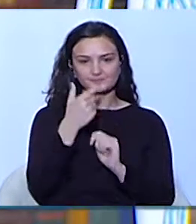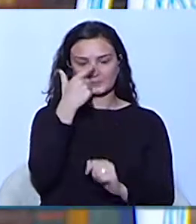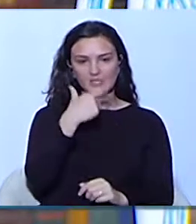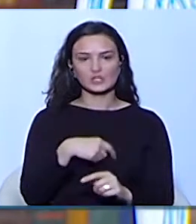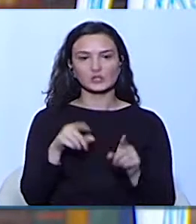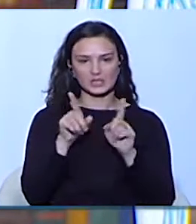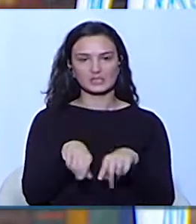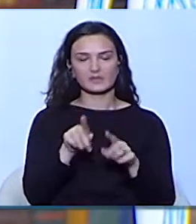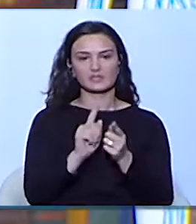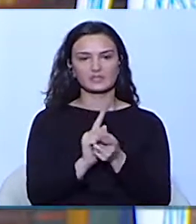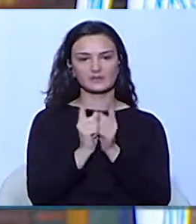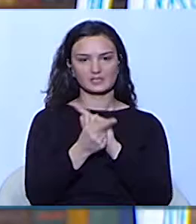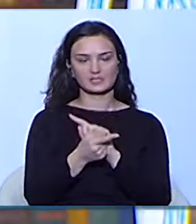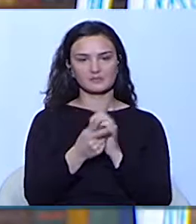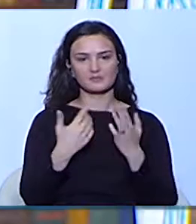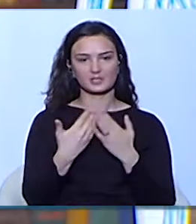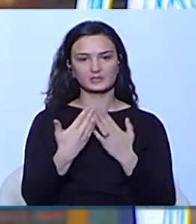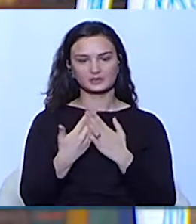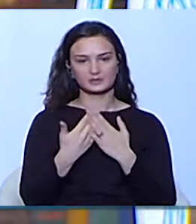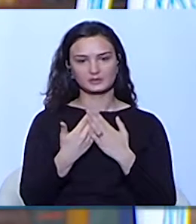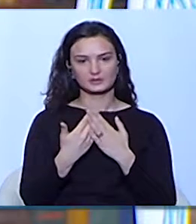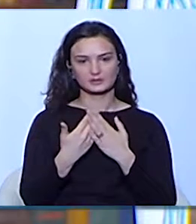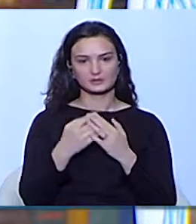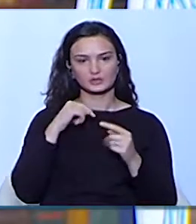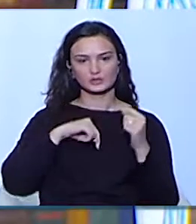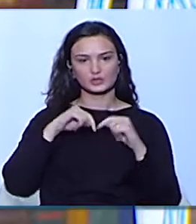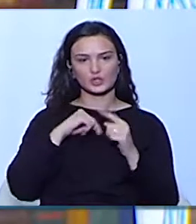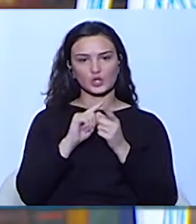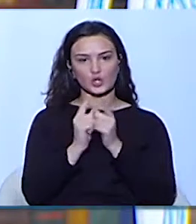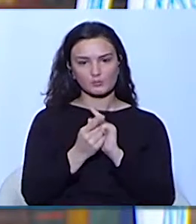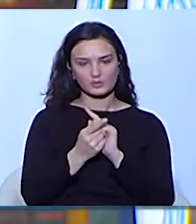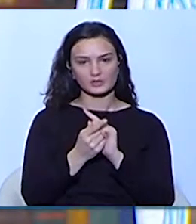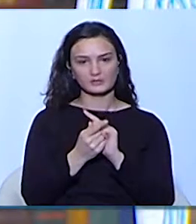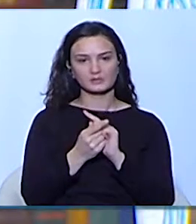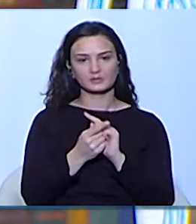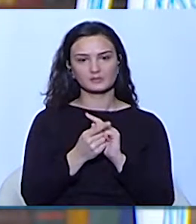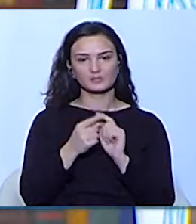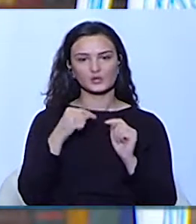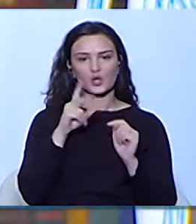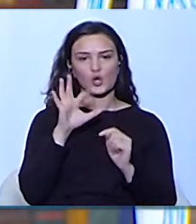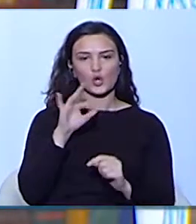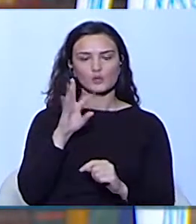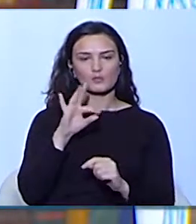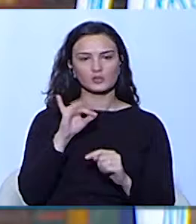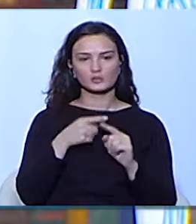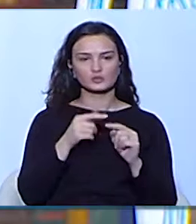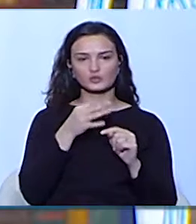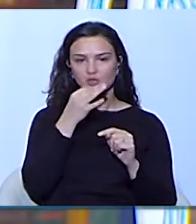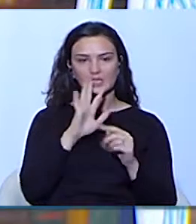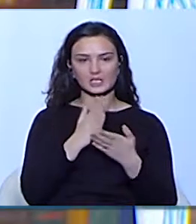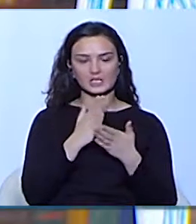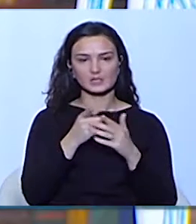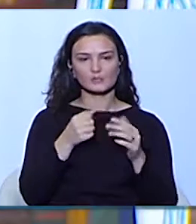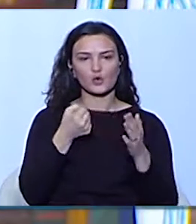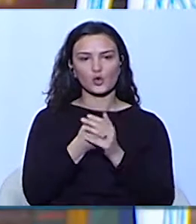Ფიზიოლოგია ასევე ცვლის, ვთქვათ, ჰორმონებს, დისბალანსი მიდის ჰორმონული, ჯერ ჩამოყალიბებული არ